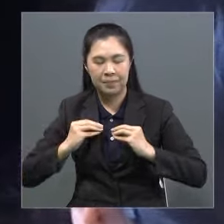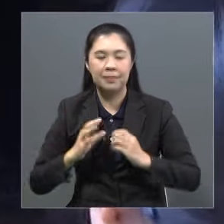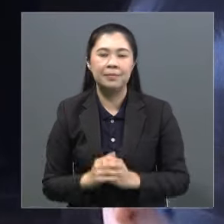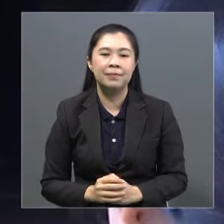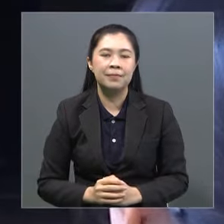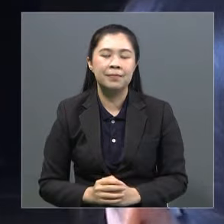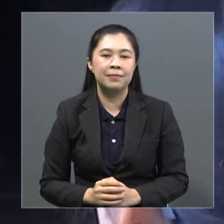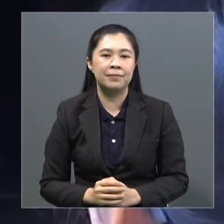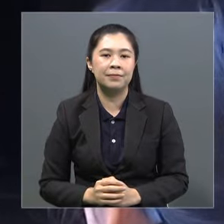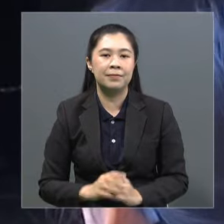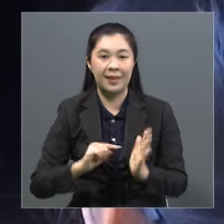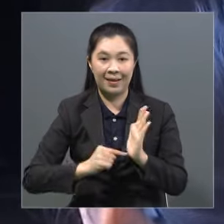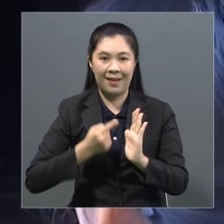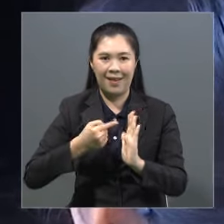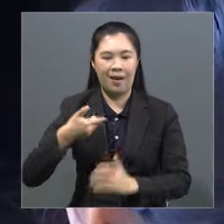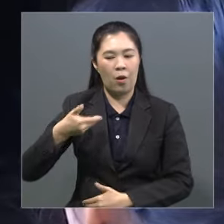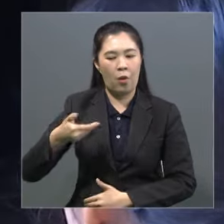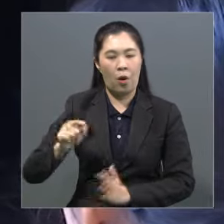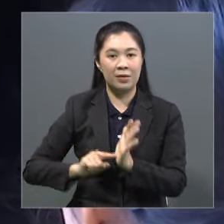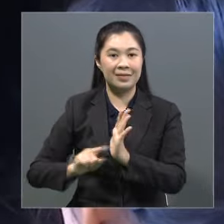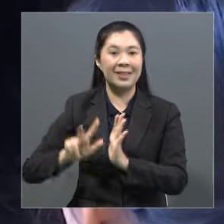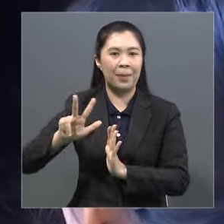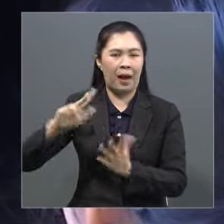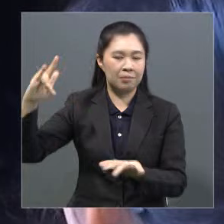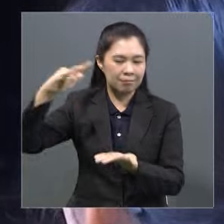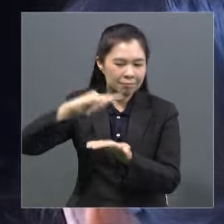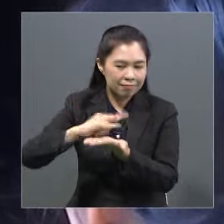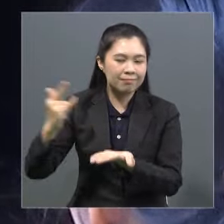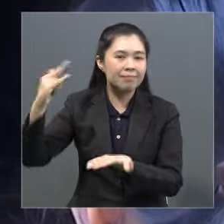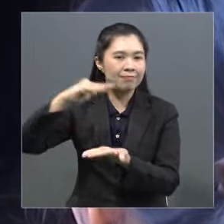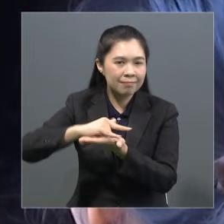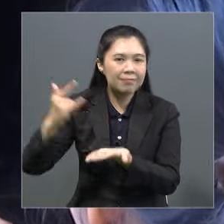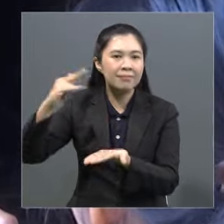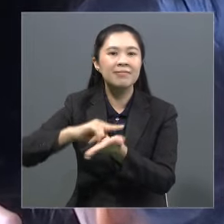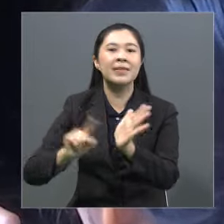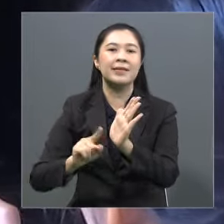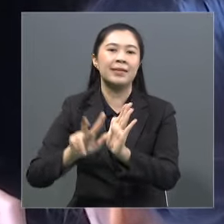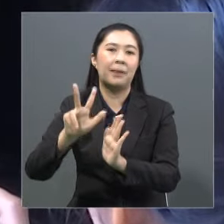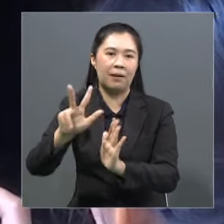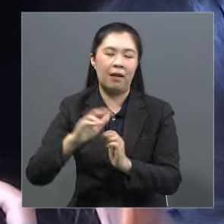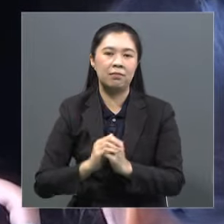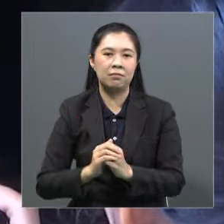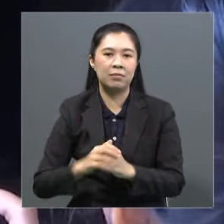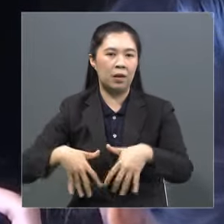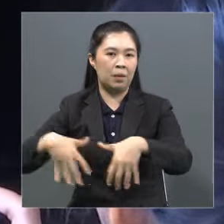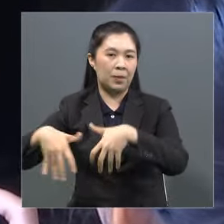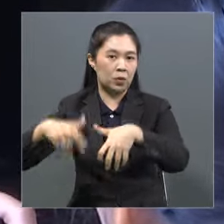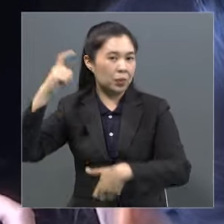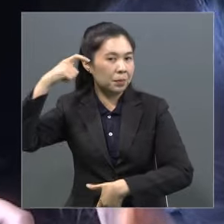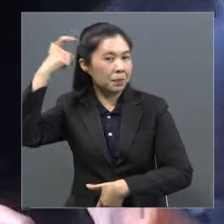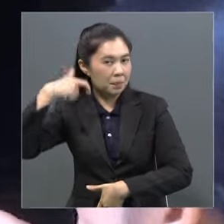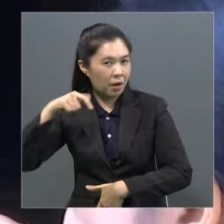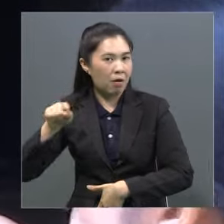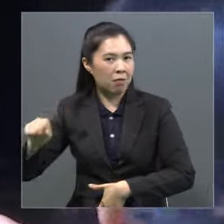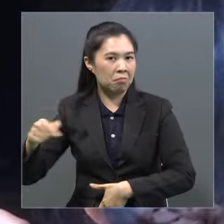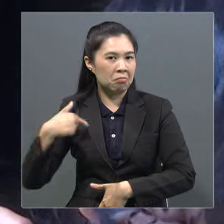ซึ่งครั้งแรกก็ขอมา3ครั้งขอบินมา3ครั้งเพราะว่าคาดว่าน่าจะมีประชาชนชาวเมียนมาเนี่ยข้